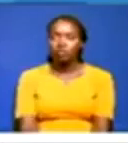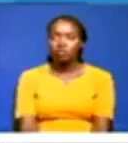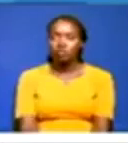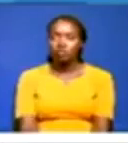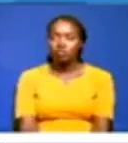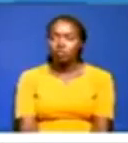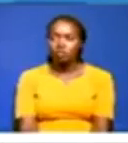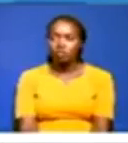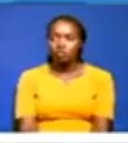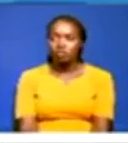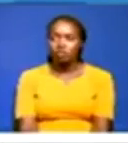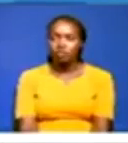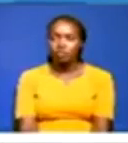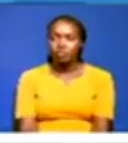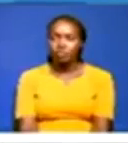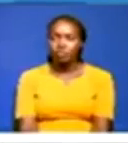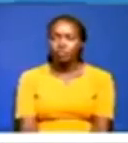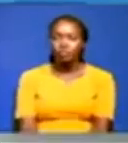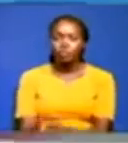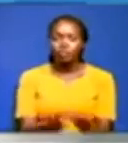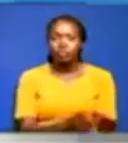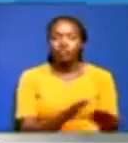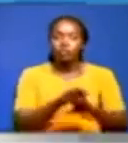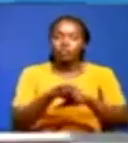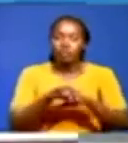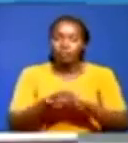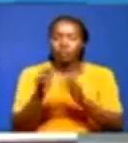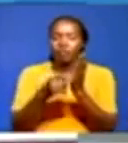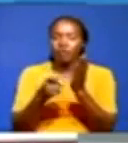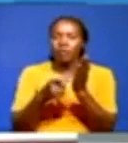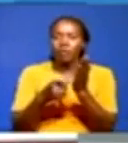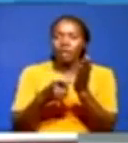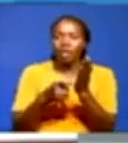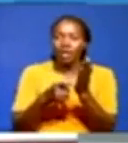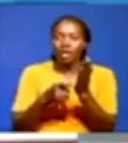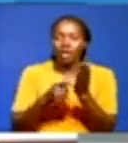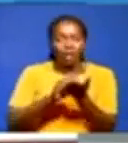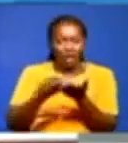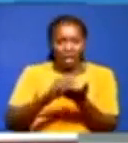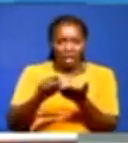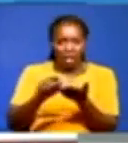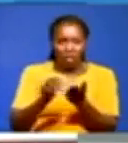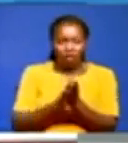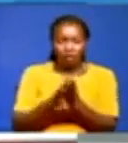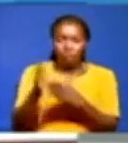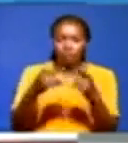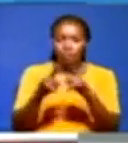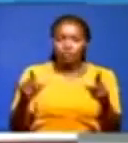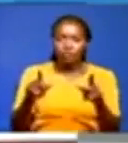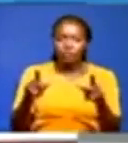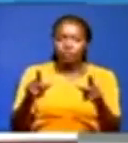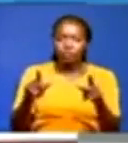Kuchana na taarifa yake Nancy Okware, masomo ya Kiingereza, Kiswahili lugha, Kiswahili insha na somo la ishara yamerekodi